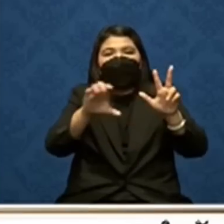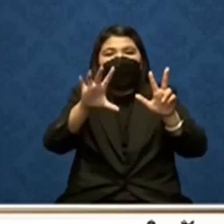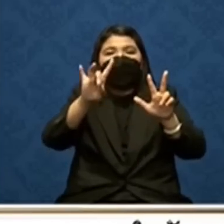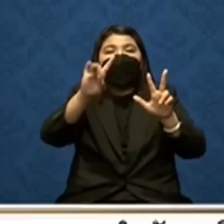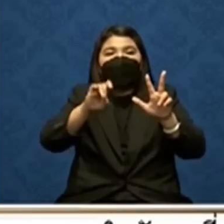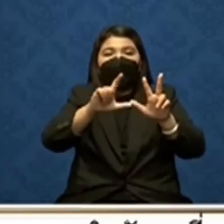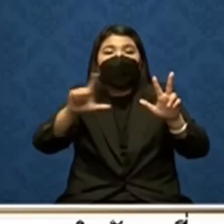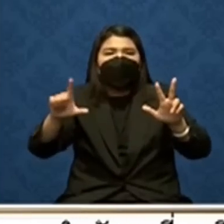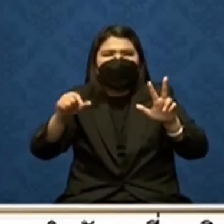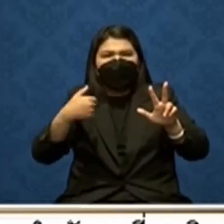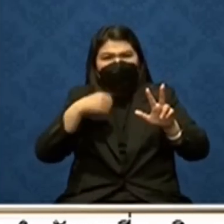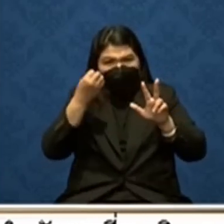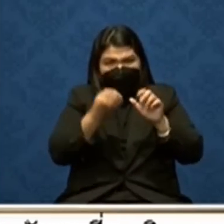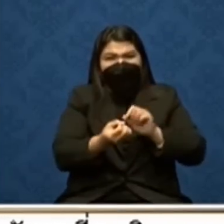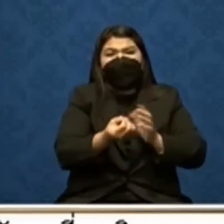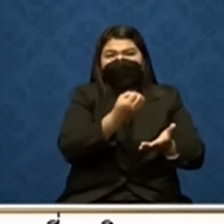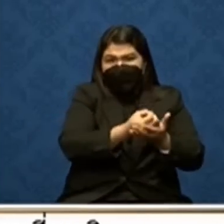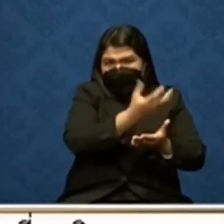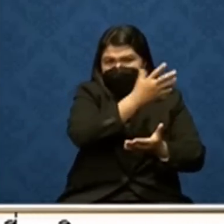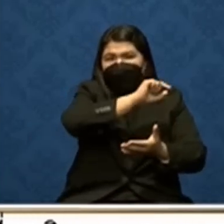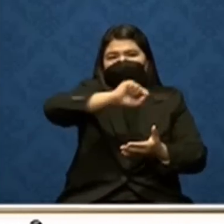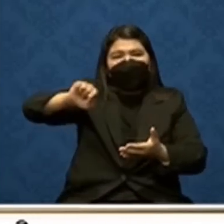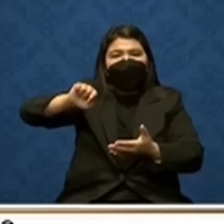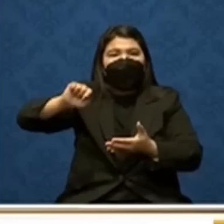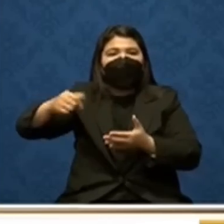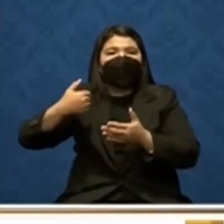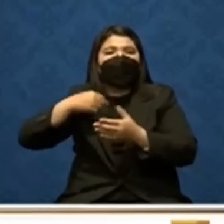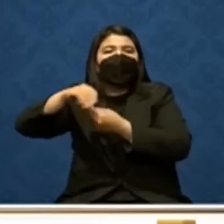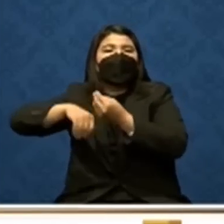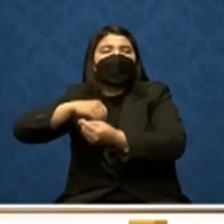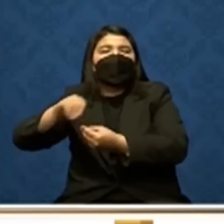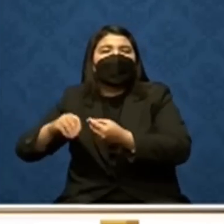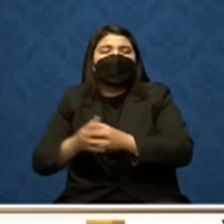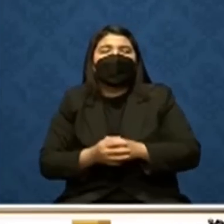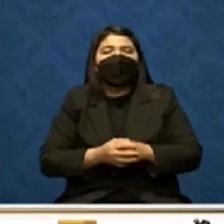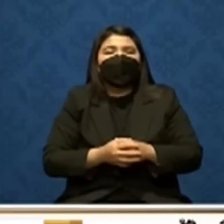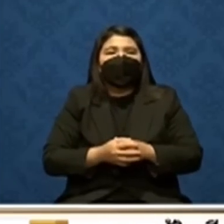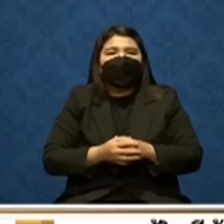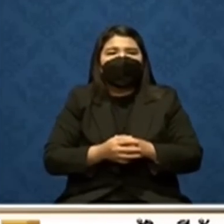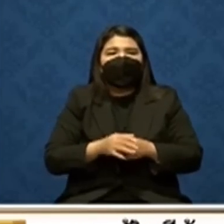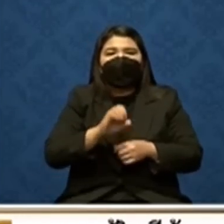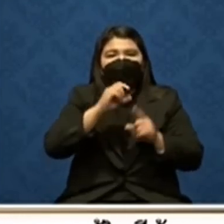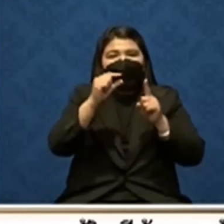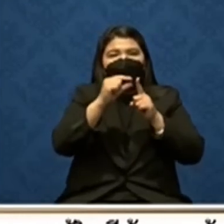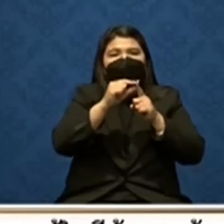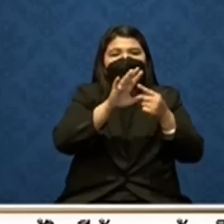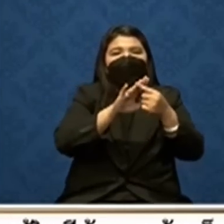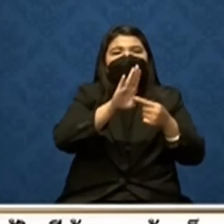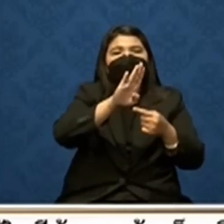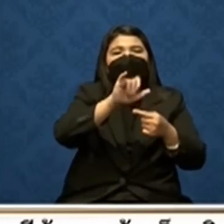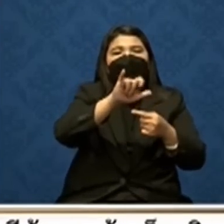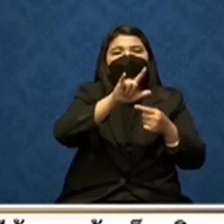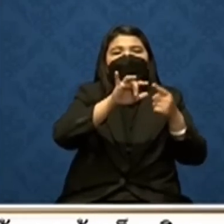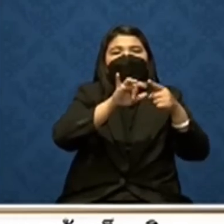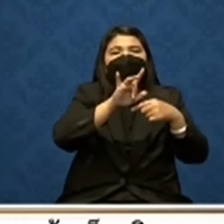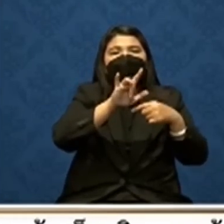เยอะกว่าสำนกเศรฐกิตร้างสารทดูแลื่ soft power ทเราพดหนาพดไหนเราใ่ควาเบี้ย ประชุเข้าไป ขึ้น